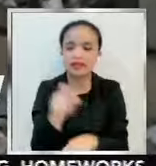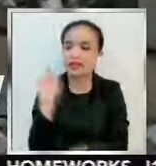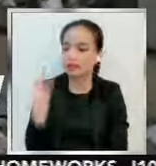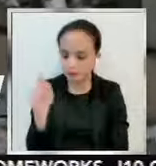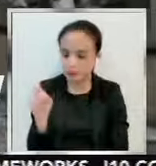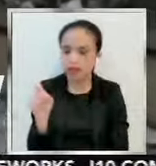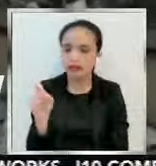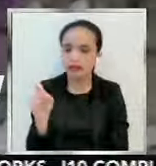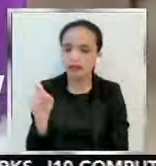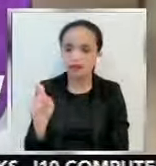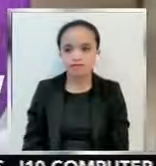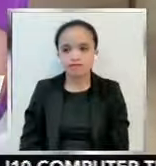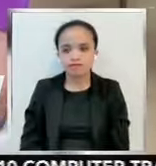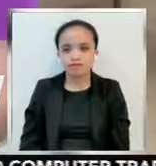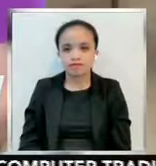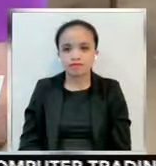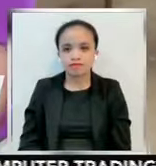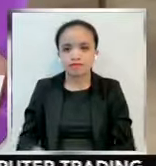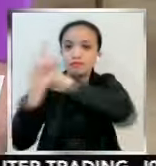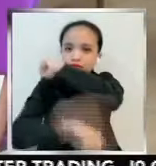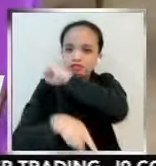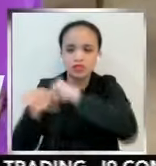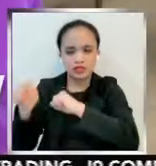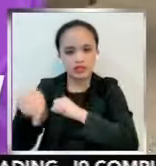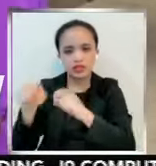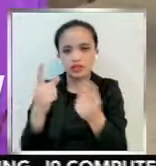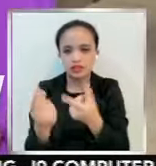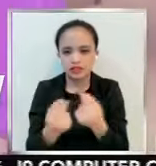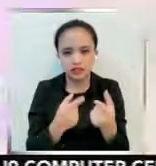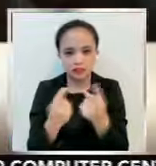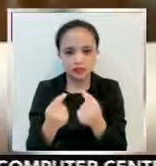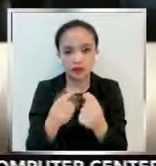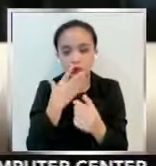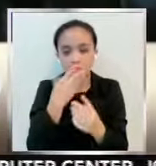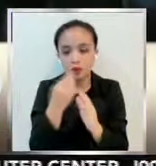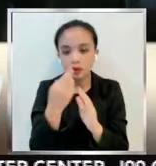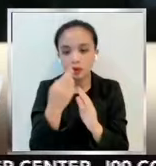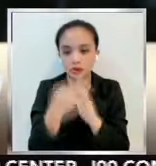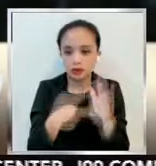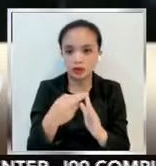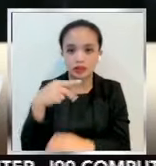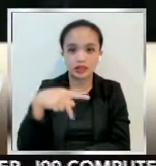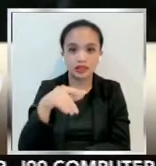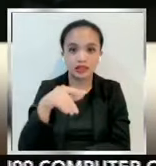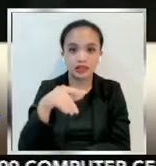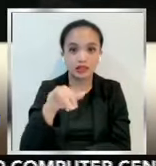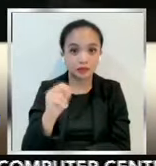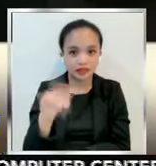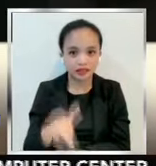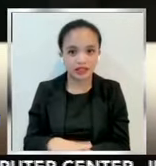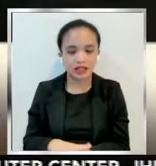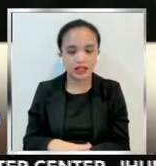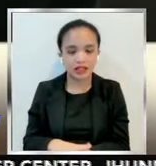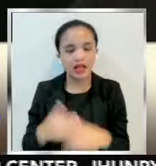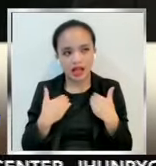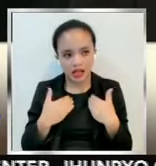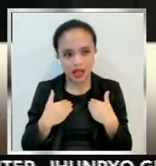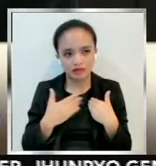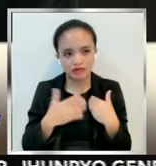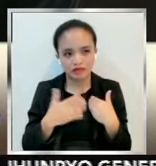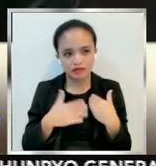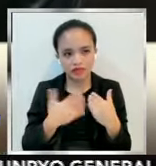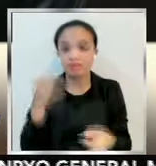maparusahan siya sa mga ginawa niya. Para sa gumaganap na Moira na si Pinky Amador. May sense of justice, di ba, na